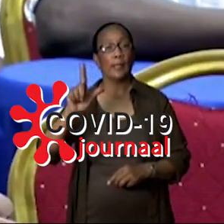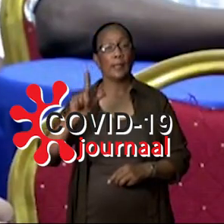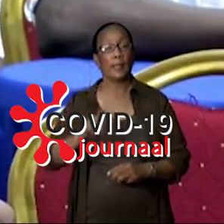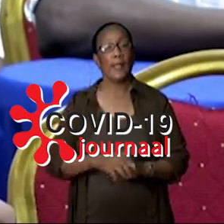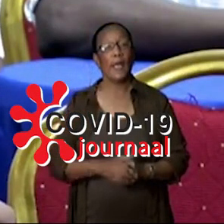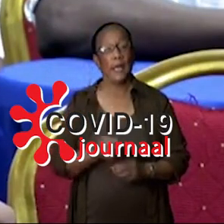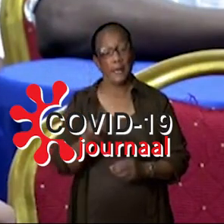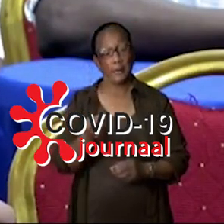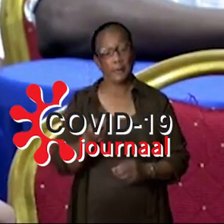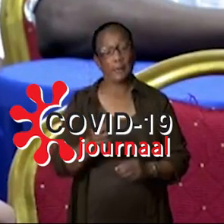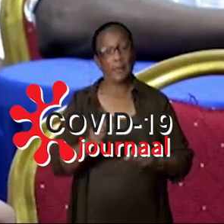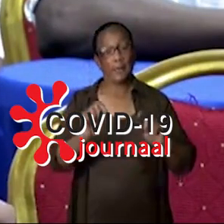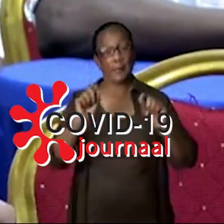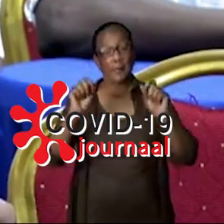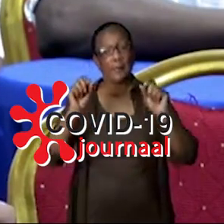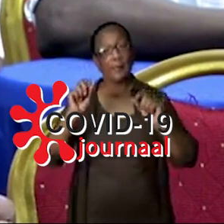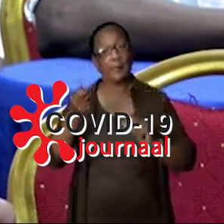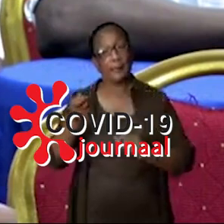zijn rekeningnummers